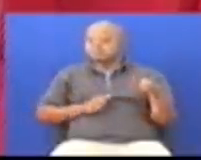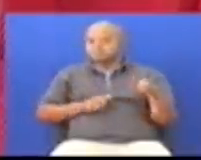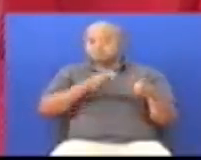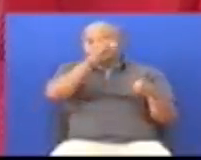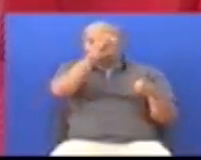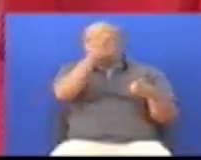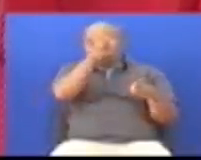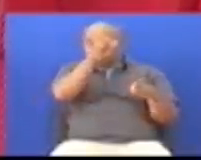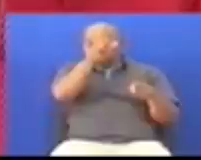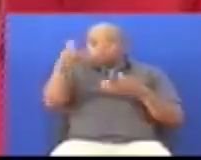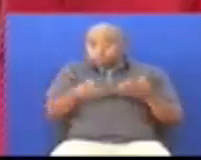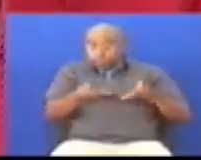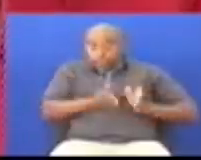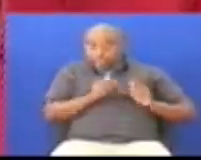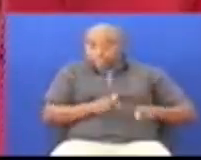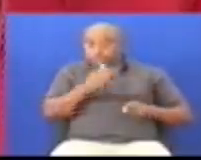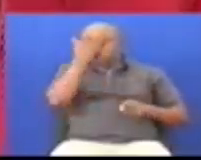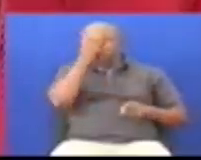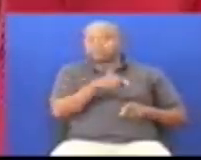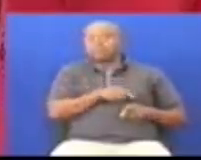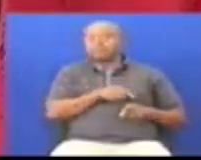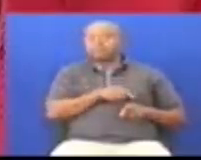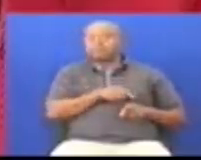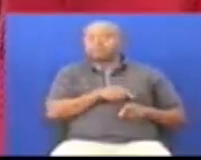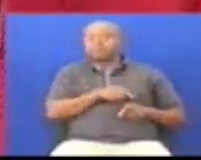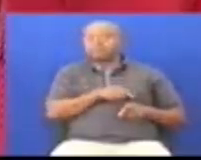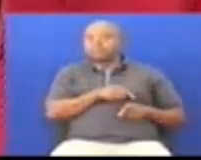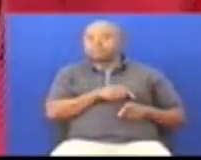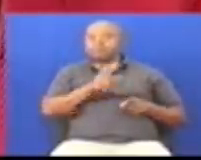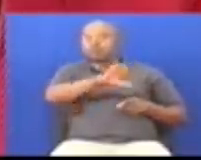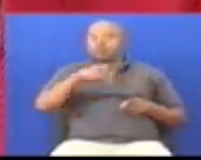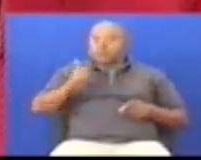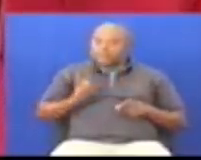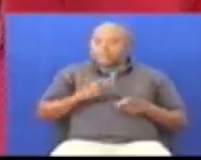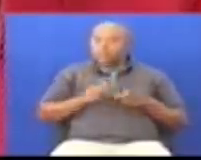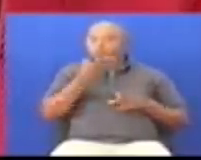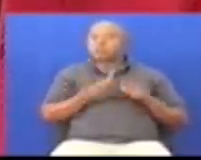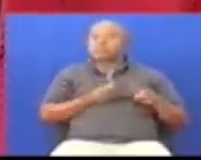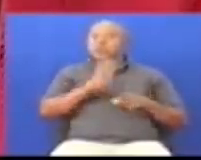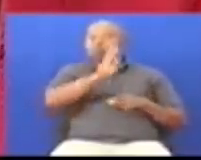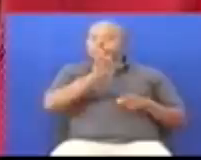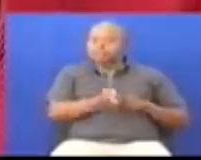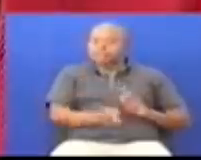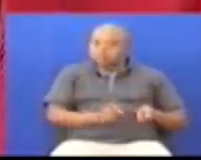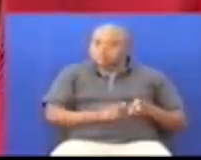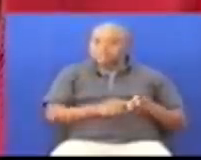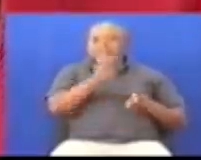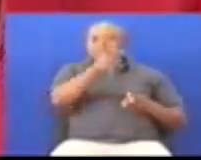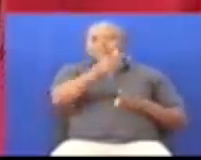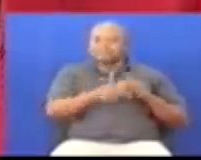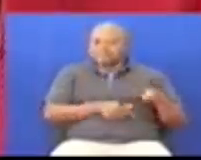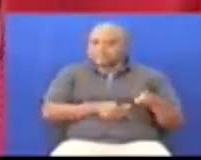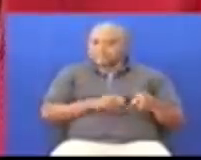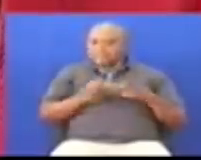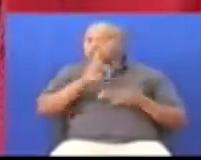Atakapozaliwa leo Mtanzania, unajua amezaliwa leo, amezaliwa ni mwanamke, mwanamume, sehemu gani, ni Mtanzania sio